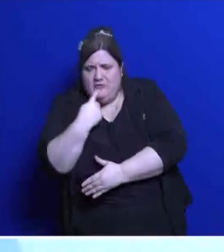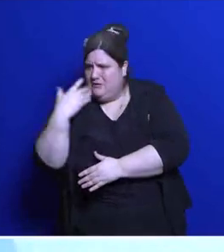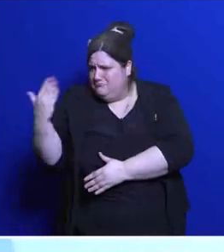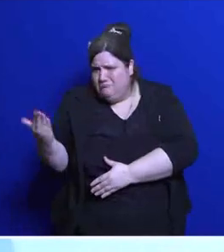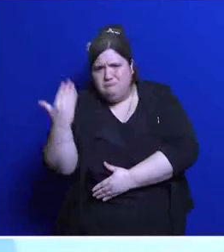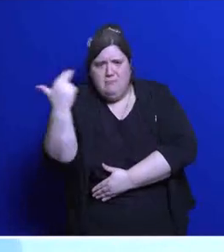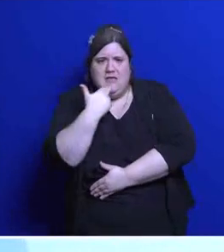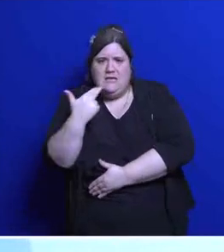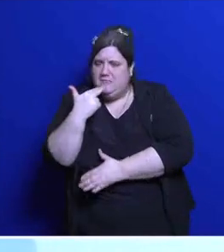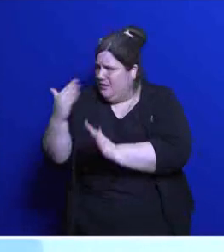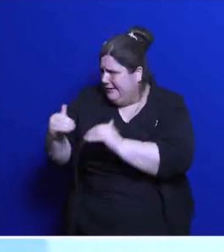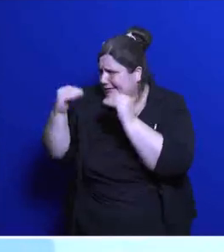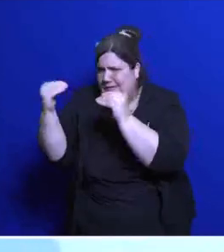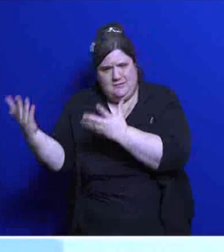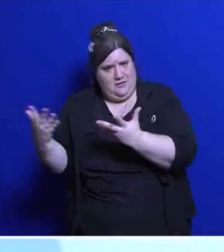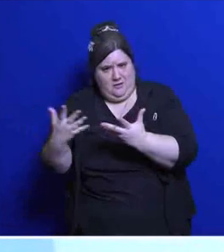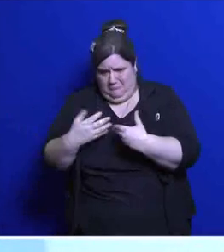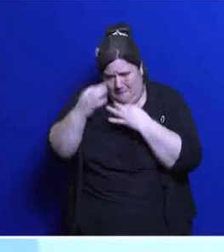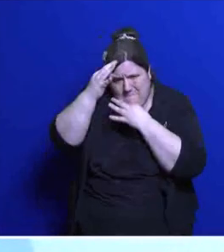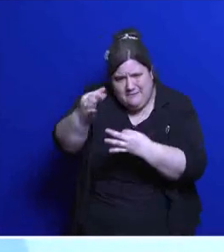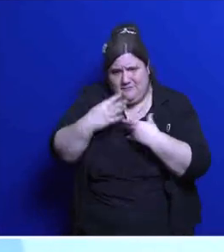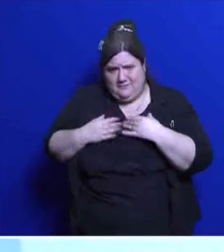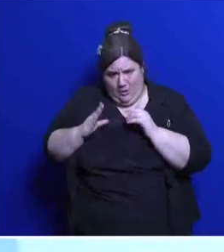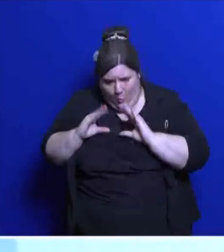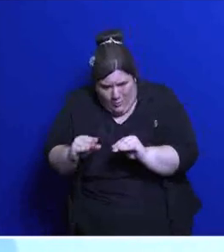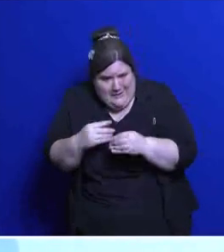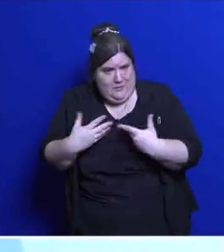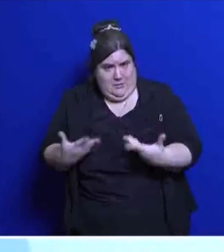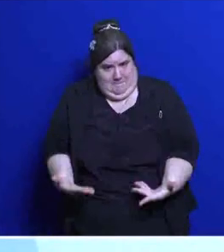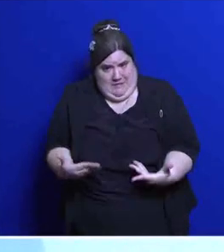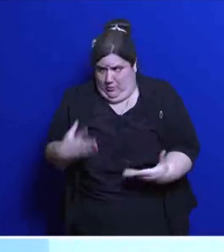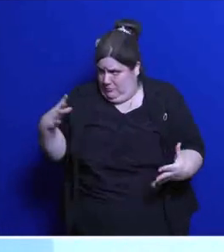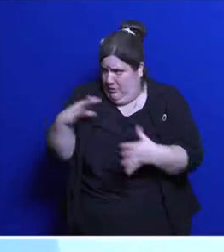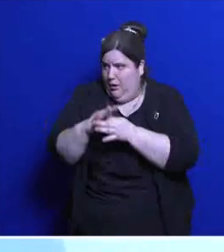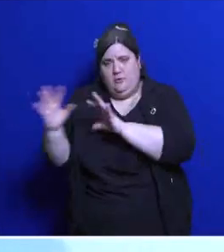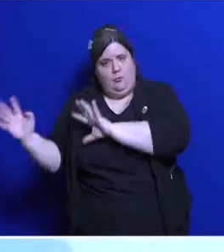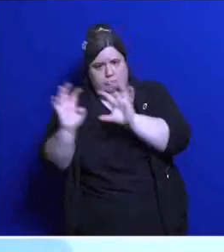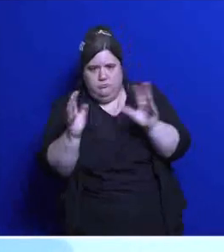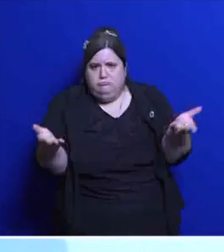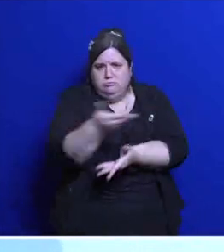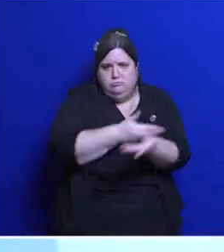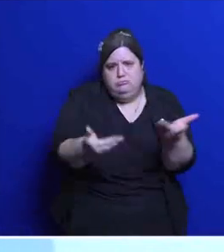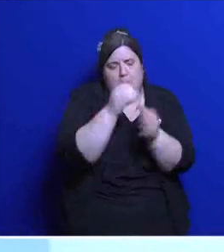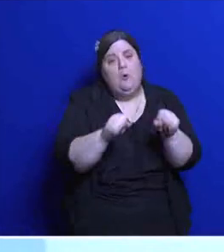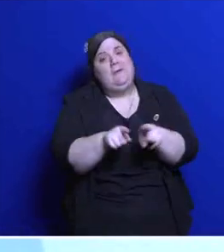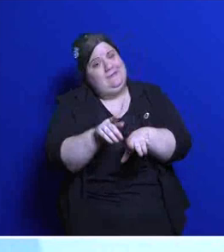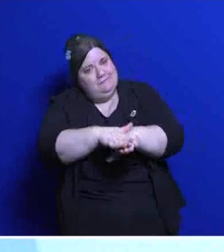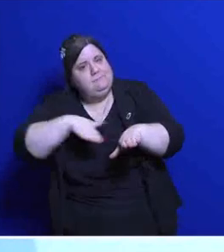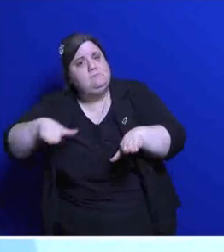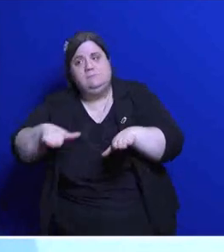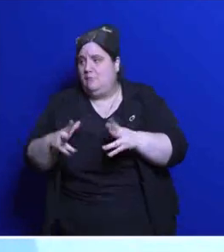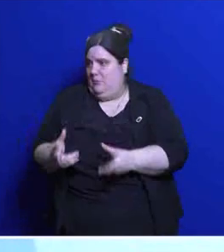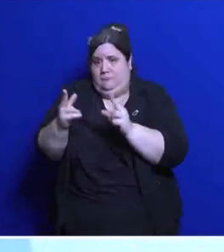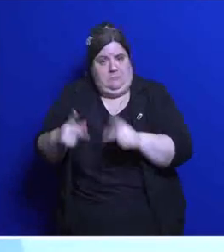seront opérationnelles, précises, d'actualité, et puis aussi et surtout pour vous, des moments de networking qui permettront à tous